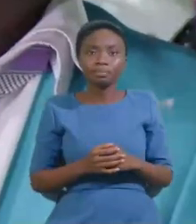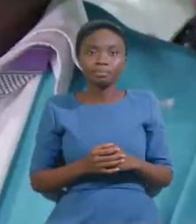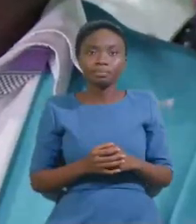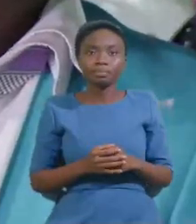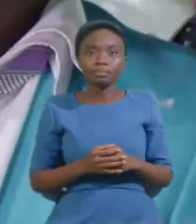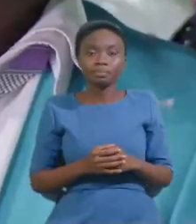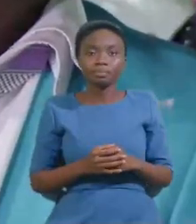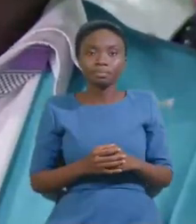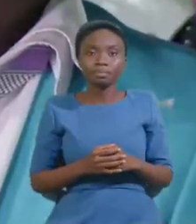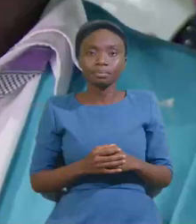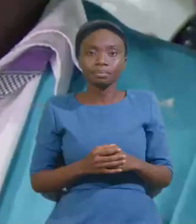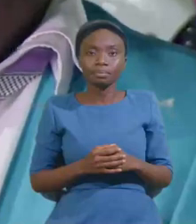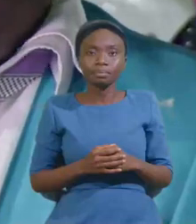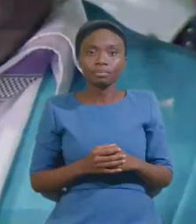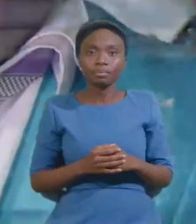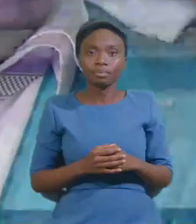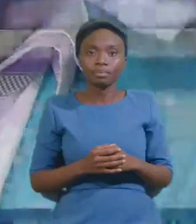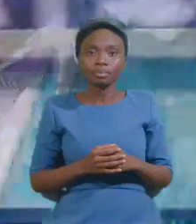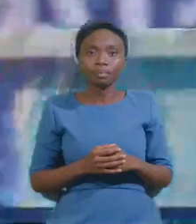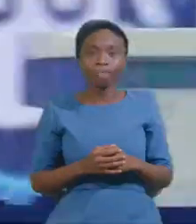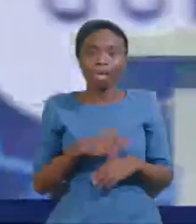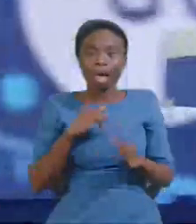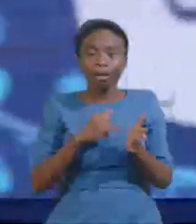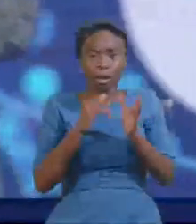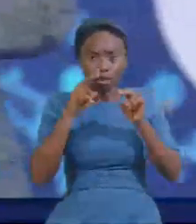Tu veux voir d'où vient cette voix qui mentionne ton nom.